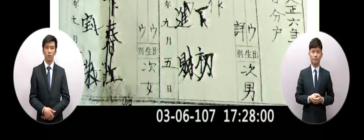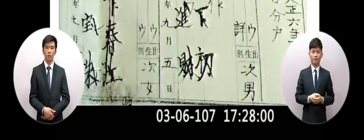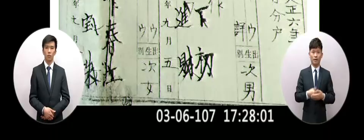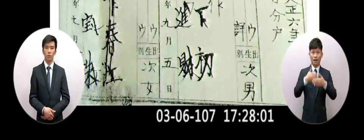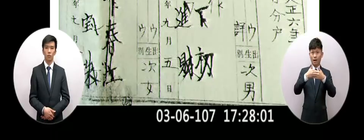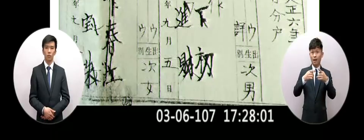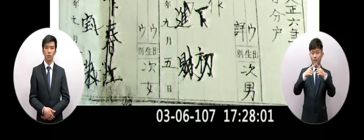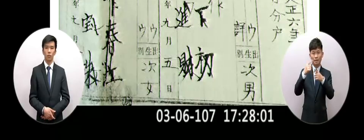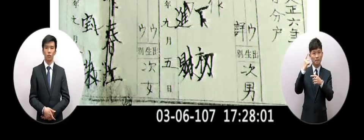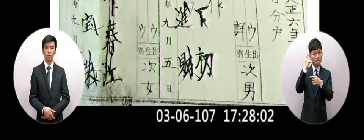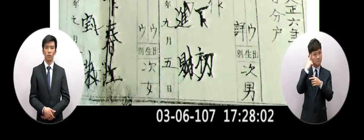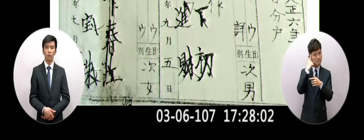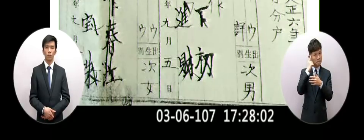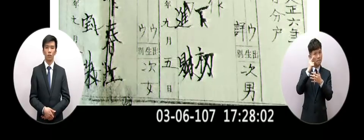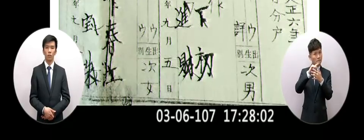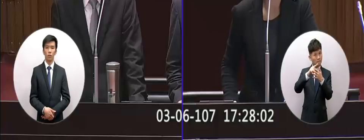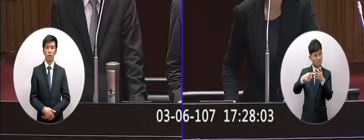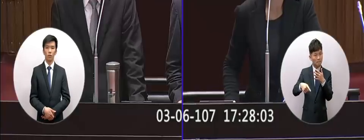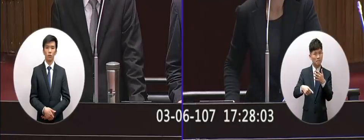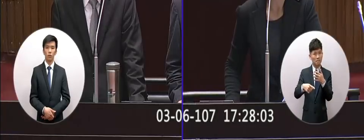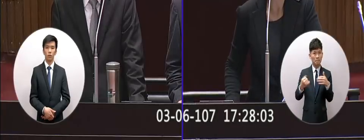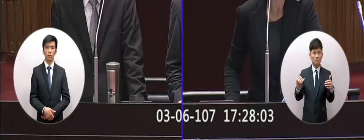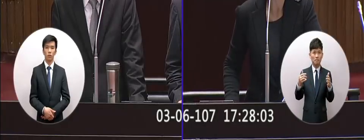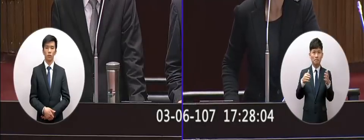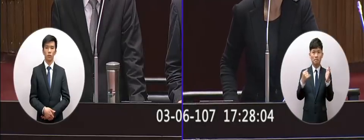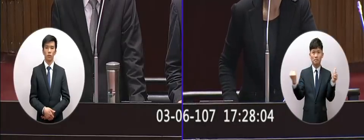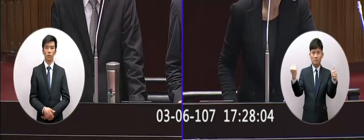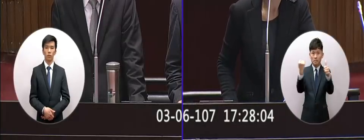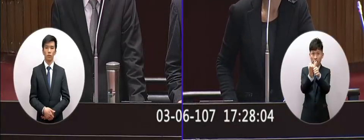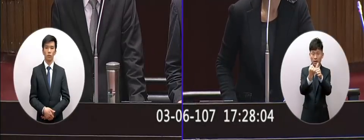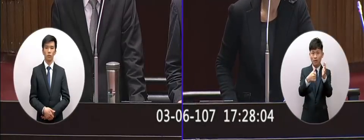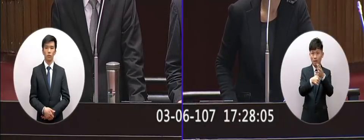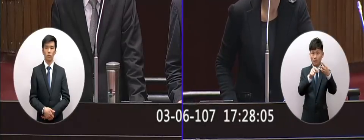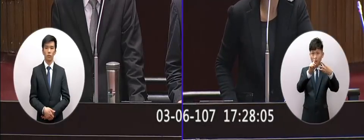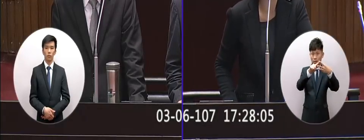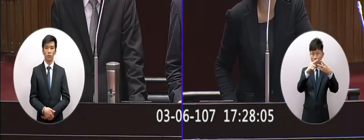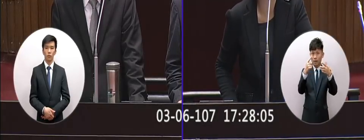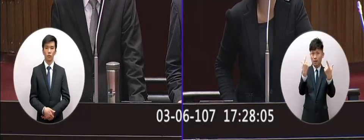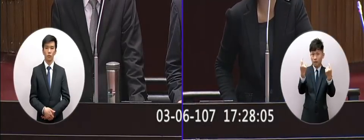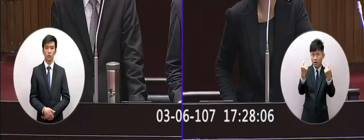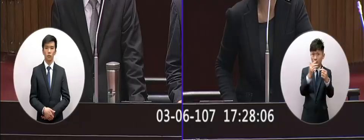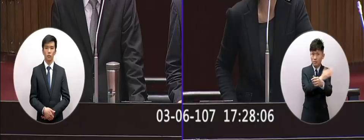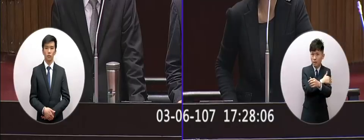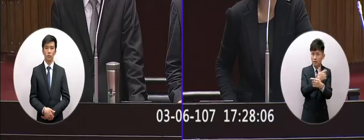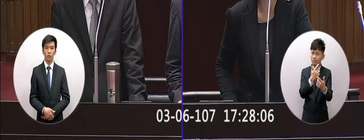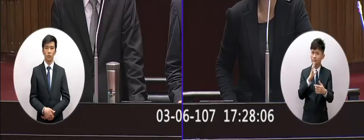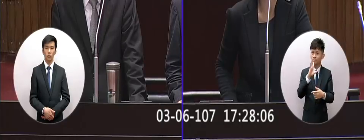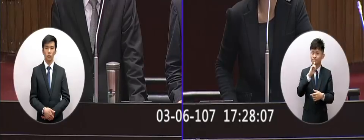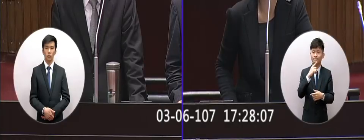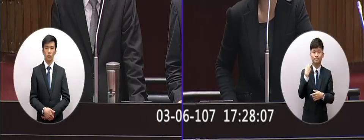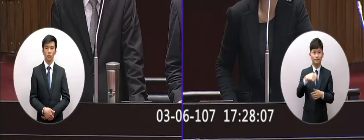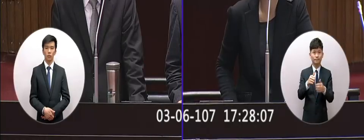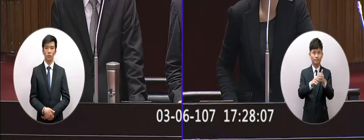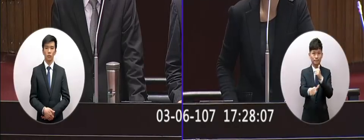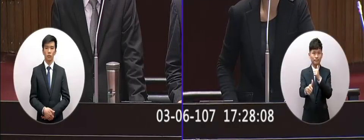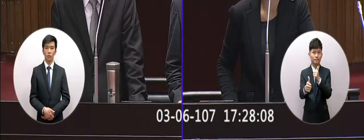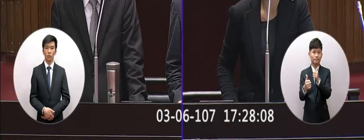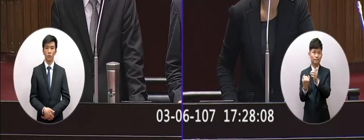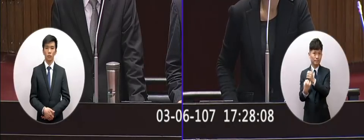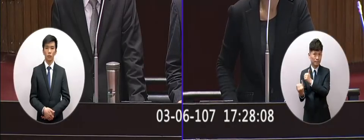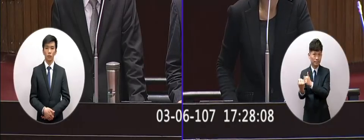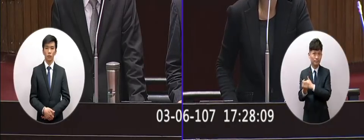汉人的逻辑都是姓陈呢？而更有趣的是，他们的儿女不姓